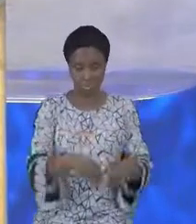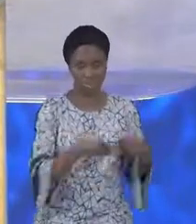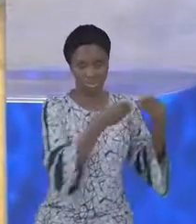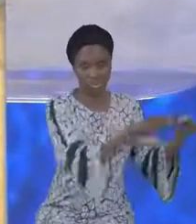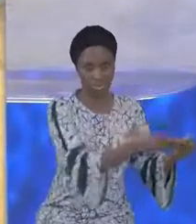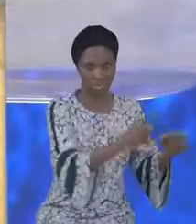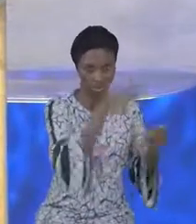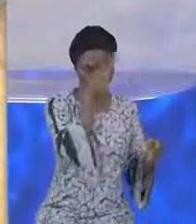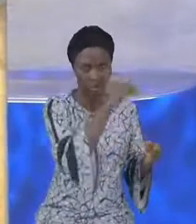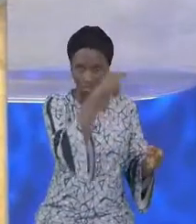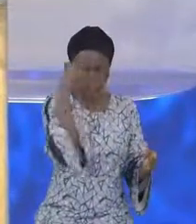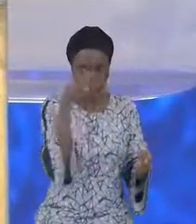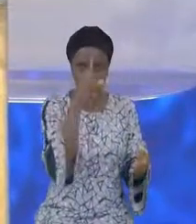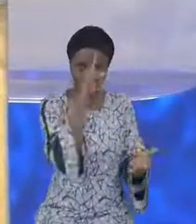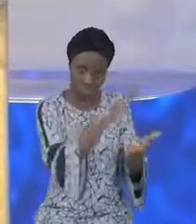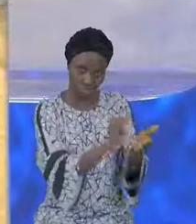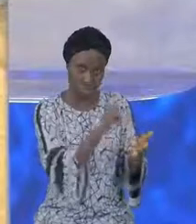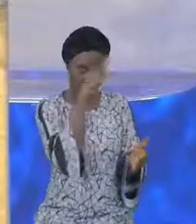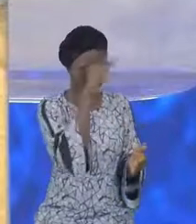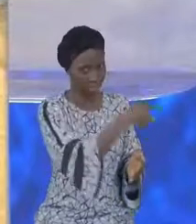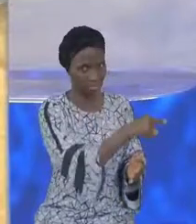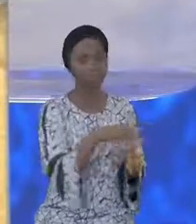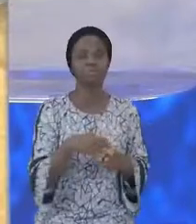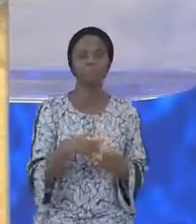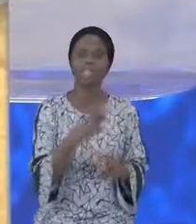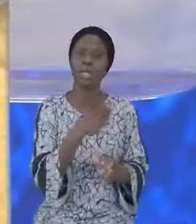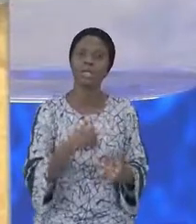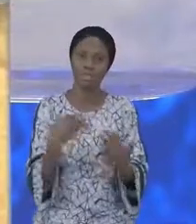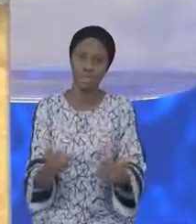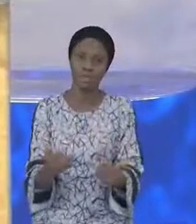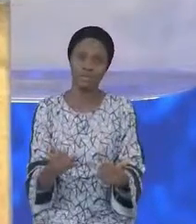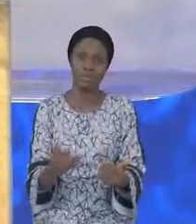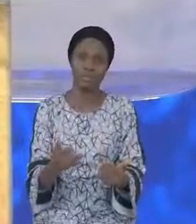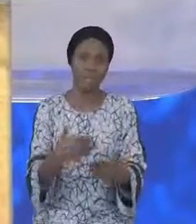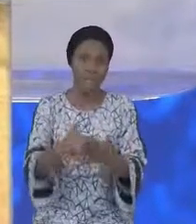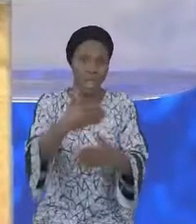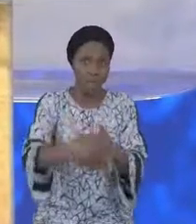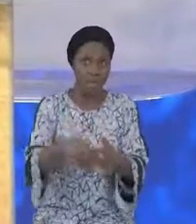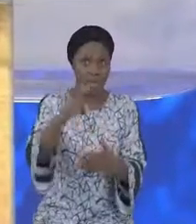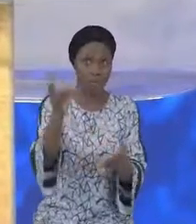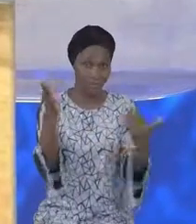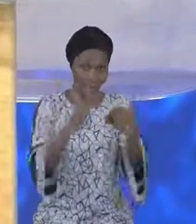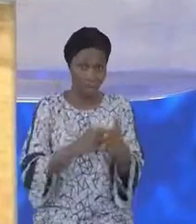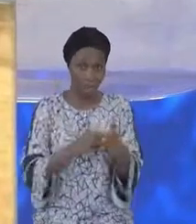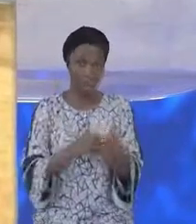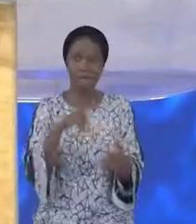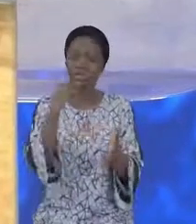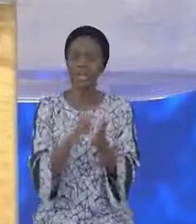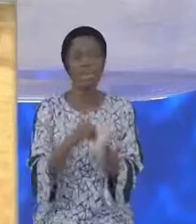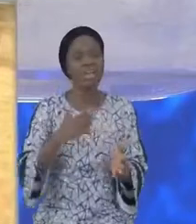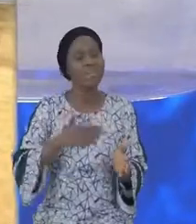lui avez confié les habits parce que vous avez confiance en lui. Et vous êtes parti. De retour, vous avez dit, hey, mon